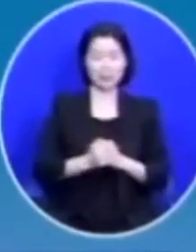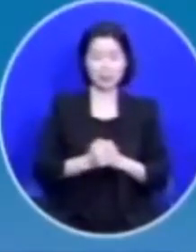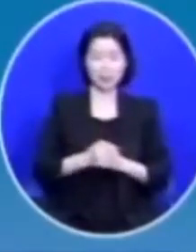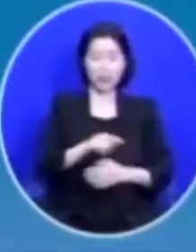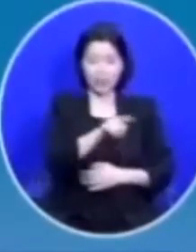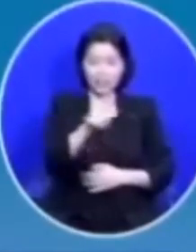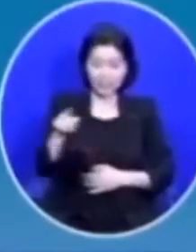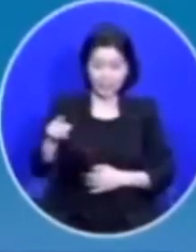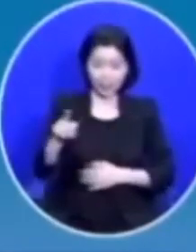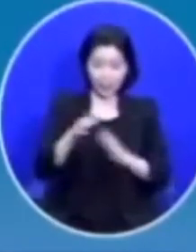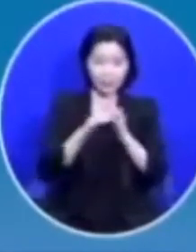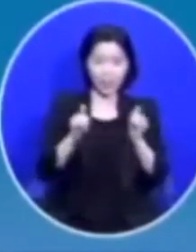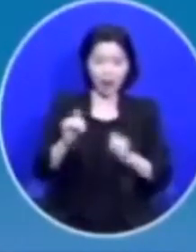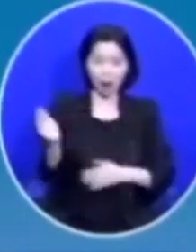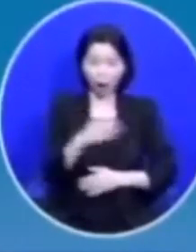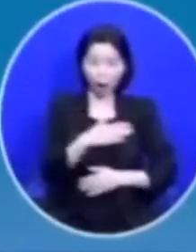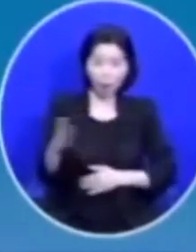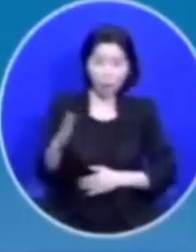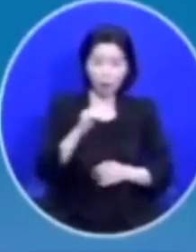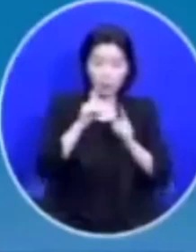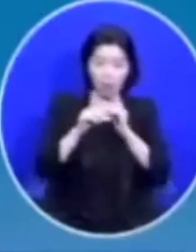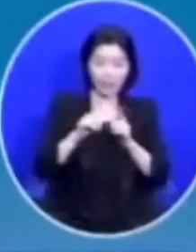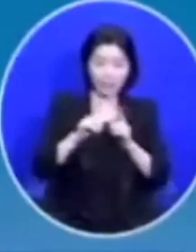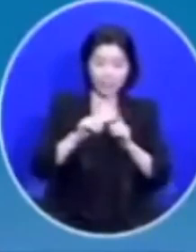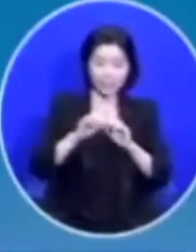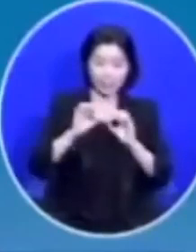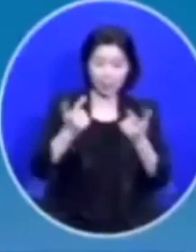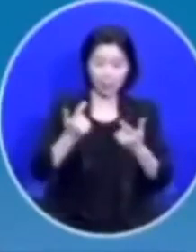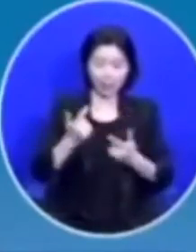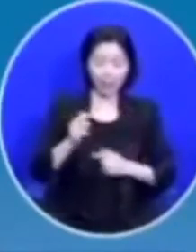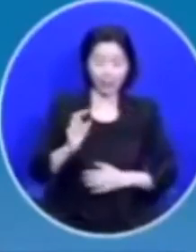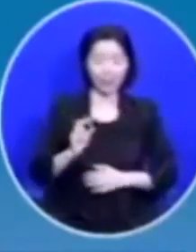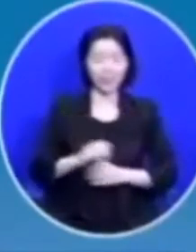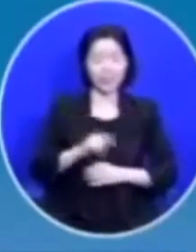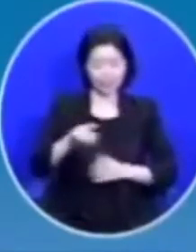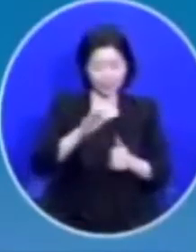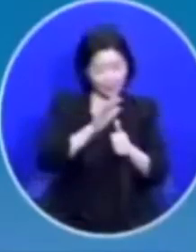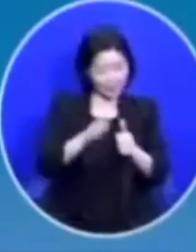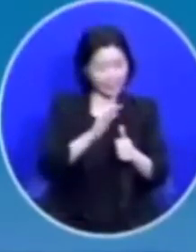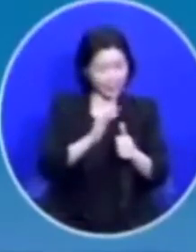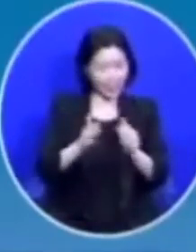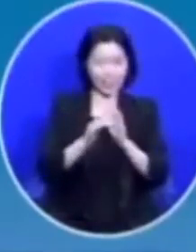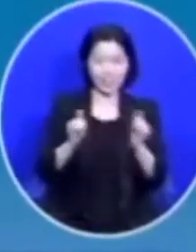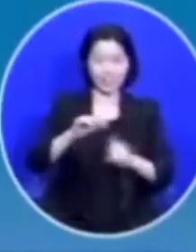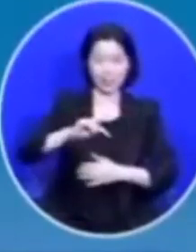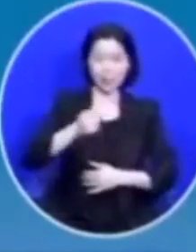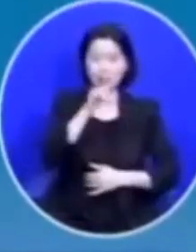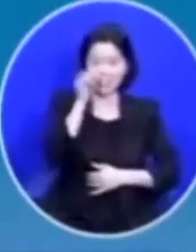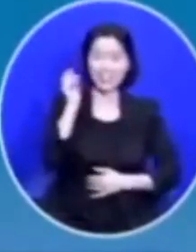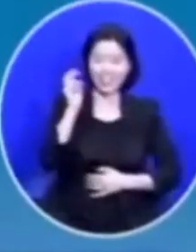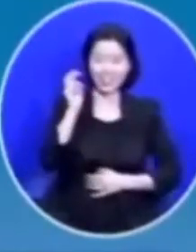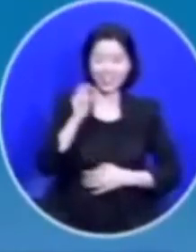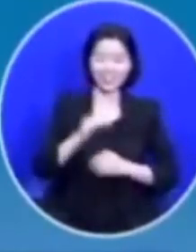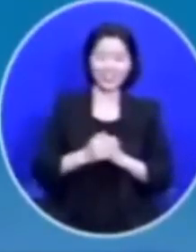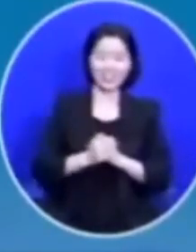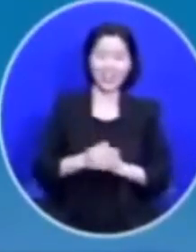그런 분도 없다고는 말할 수 없겠어요 4 그런 착한 분도 이 자리 계실겁니다 4